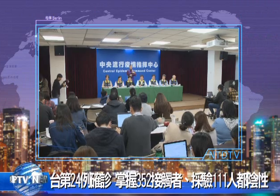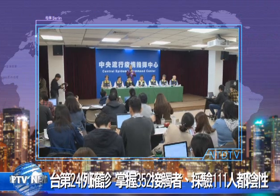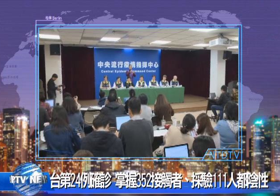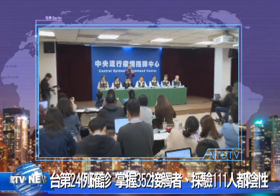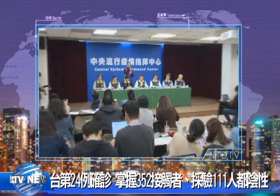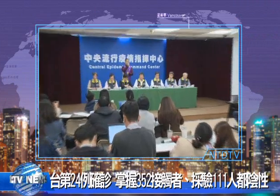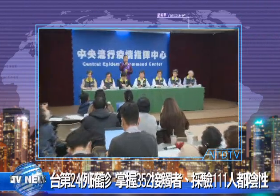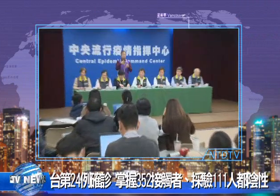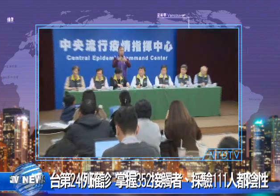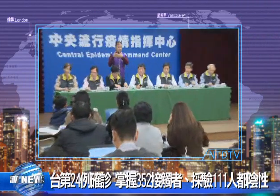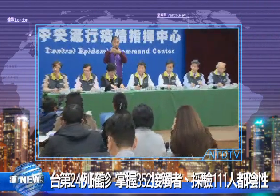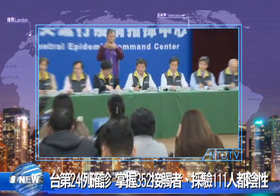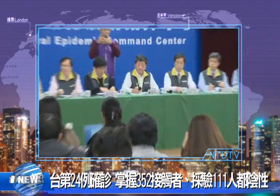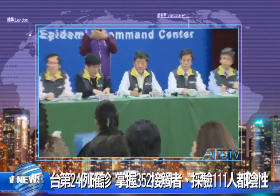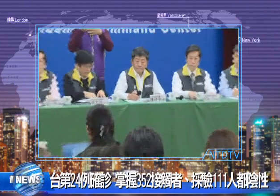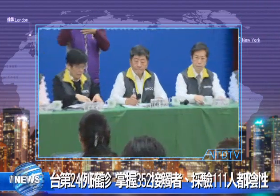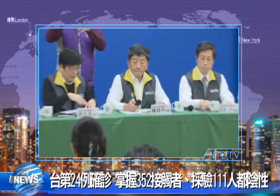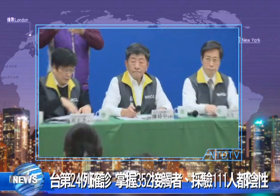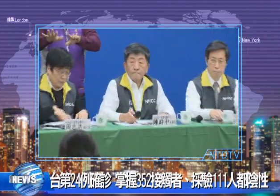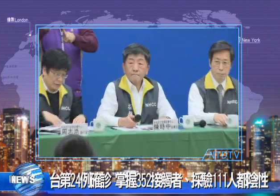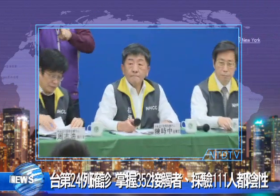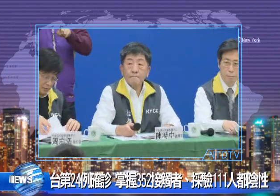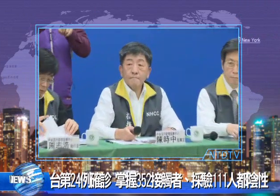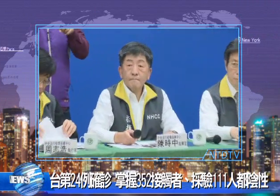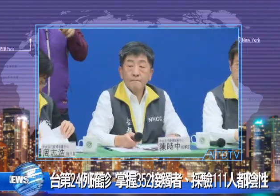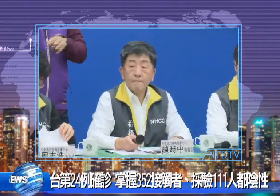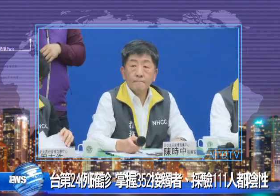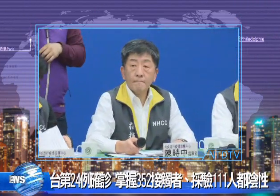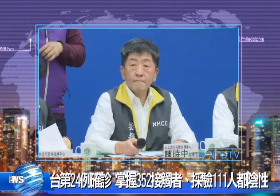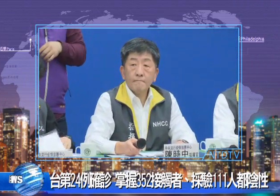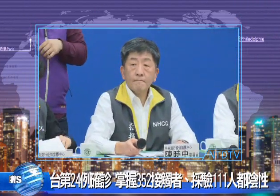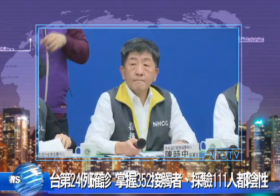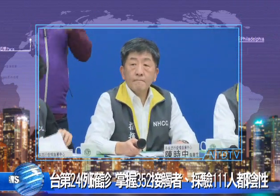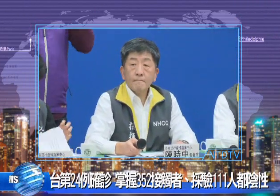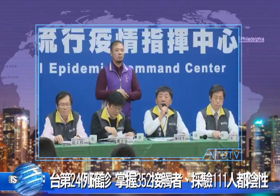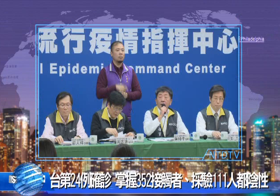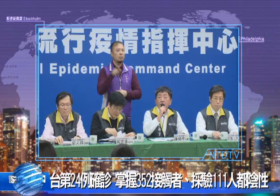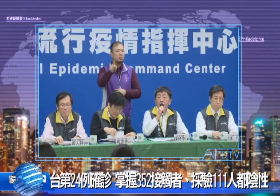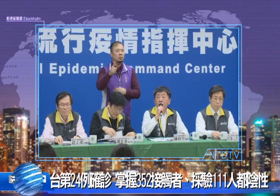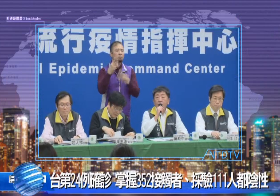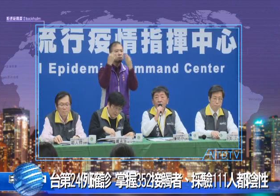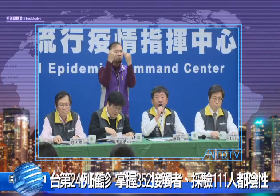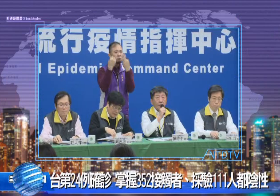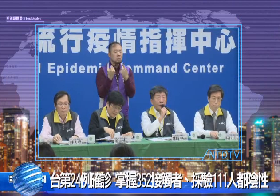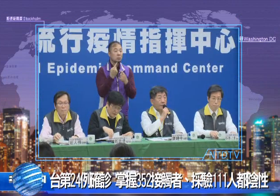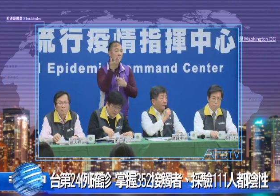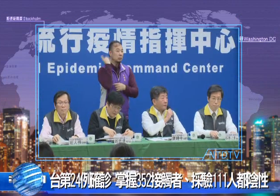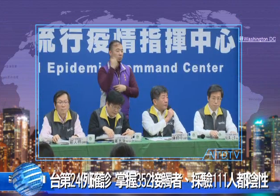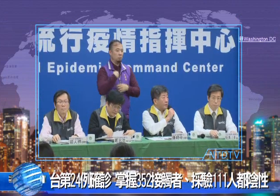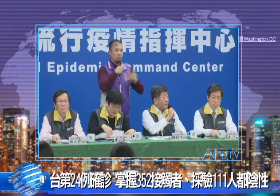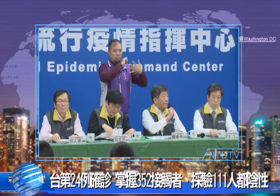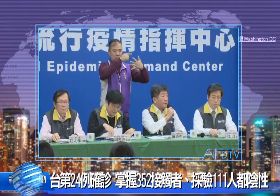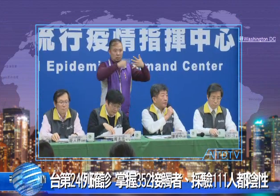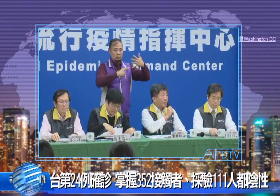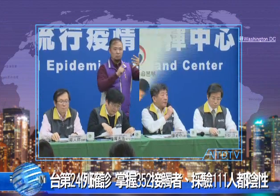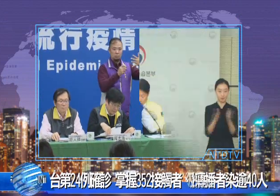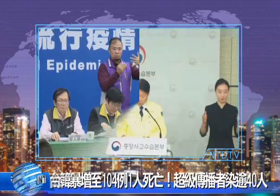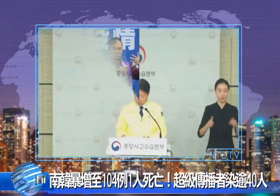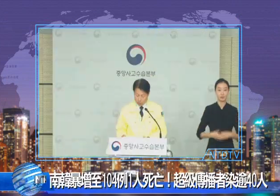台湾已经掌握第24例确诊者所接触的352人，目前检测完其中111人都呈现阴